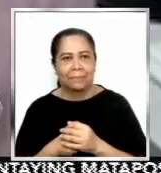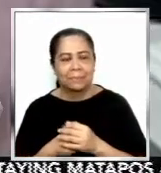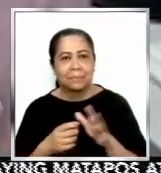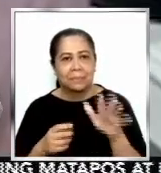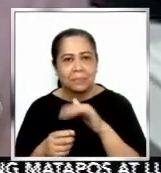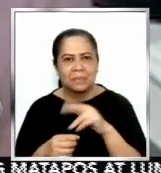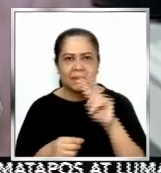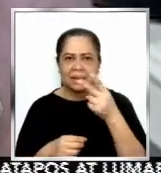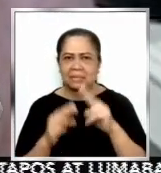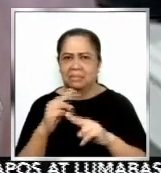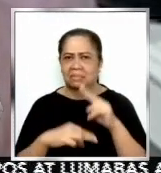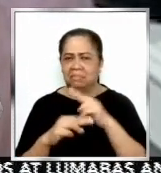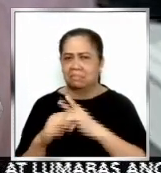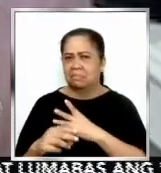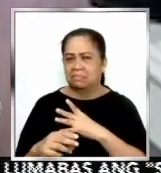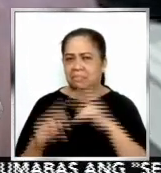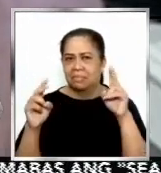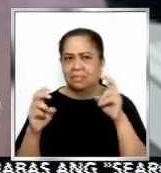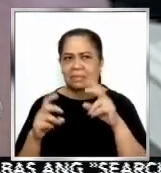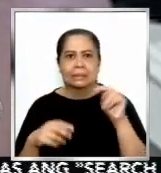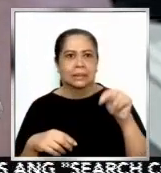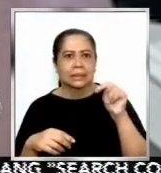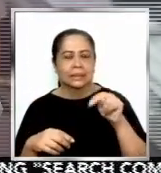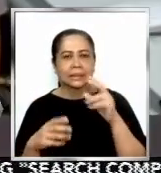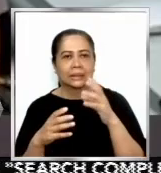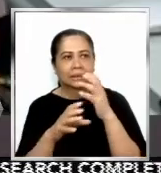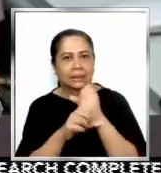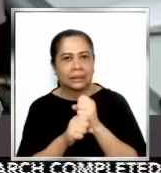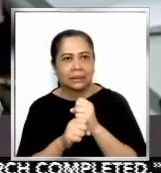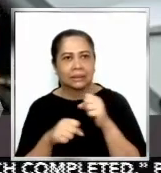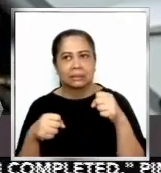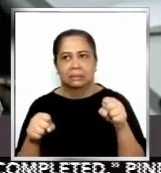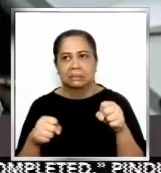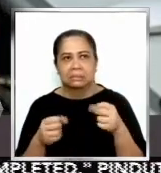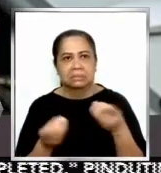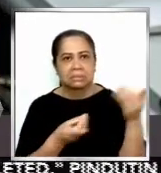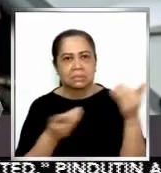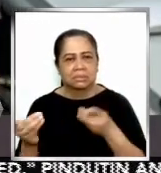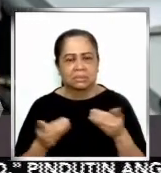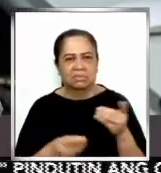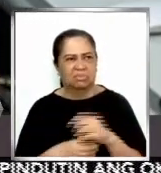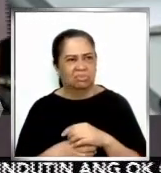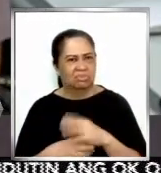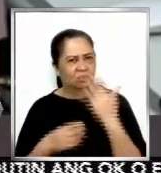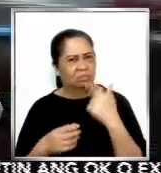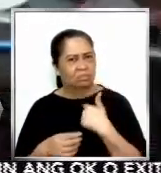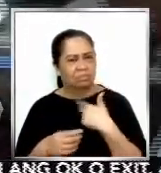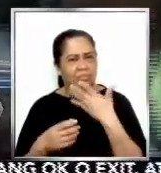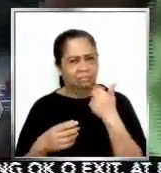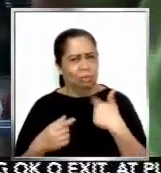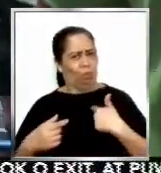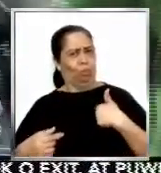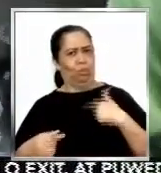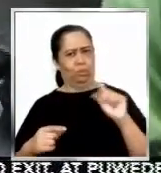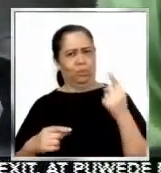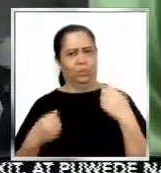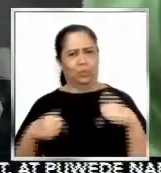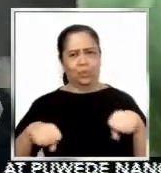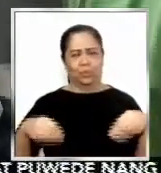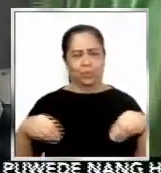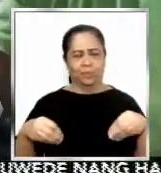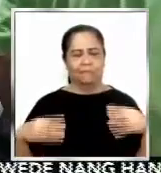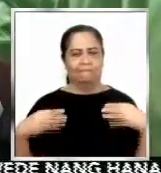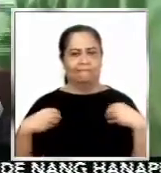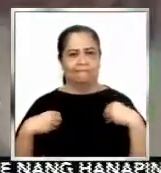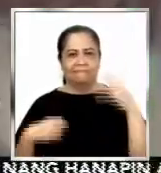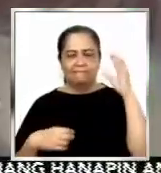muna. Kailangan natin kumuha ng rider. Nagpresenta na lang ako, sabi ko sa miss ko, ako na muna. Aminado si Chin na